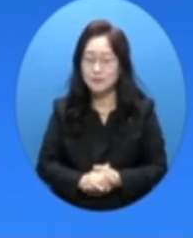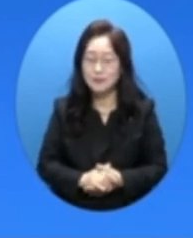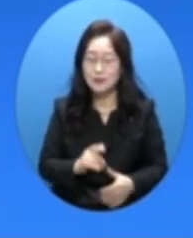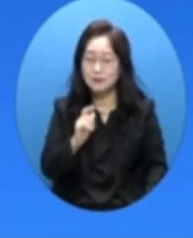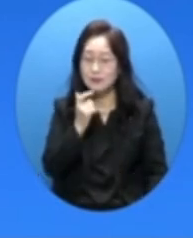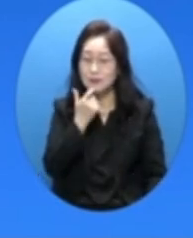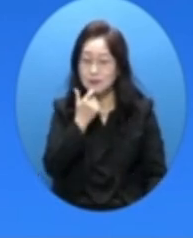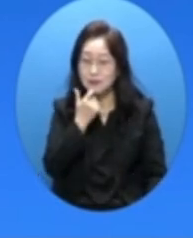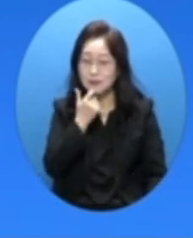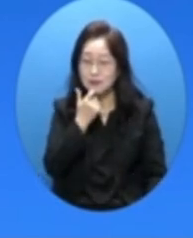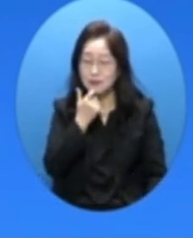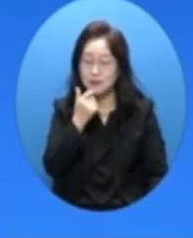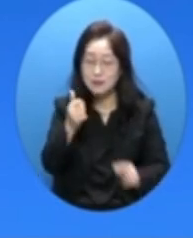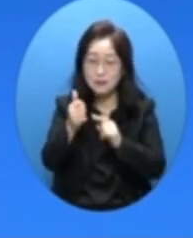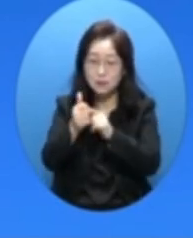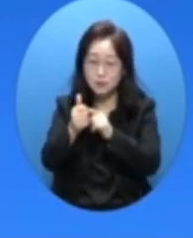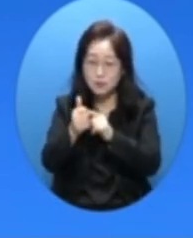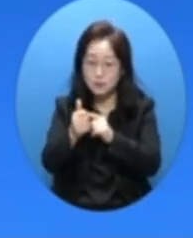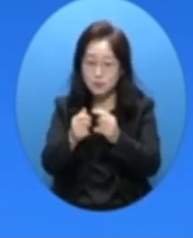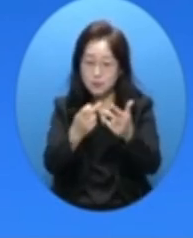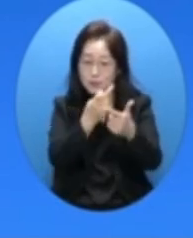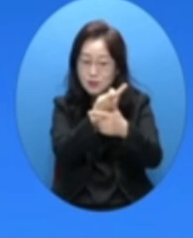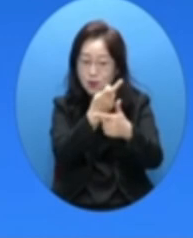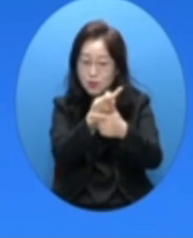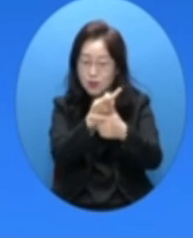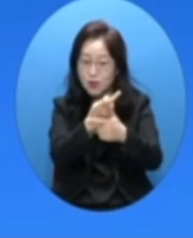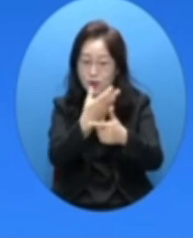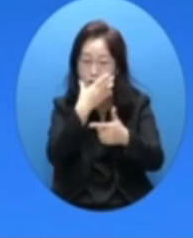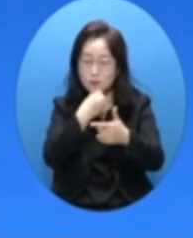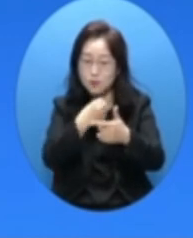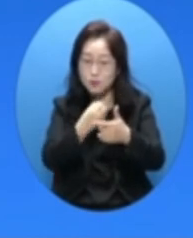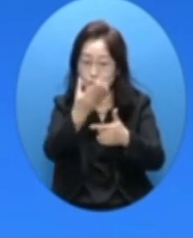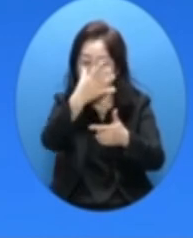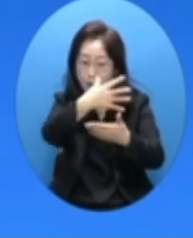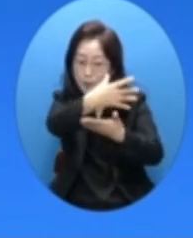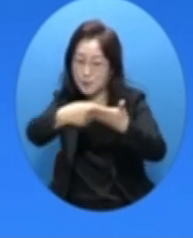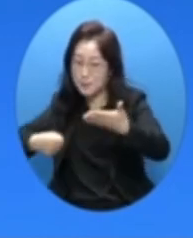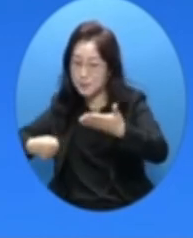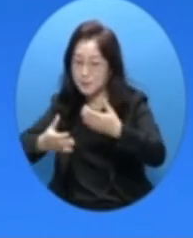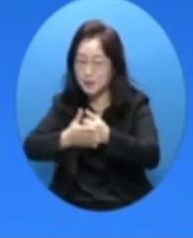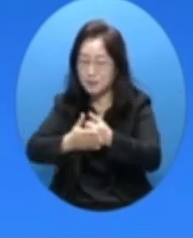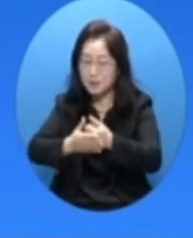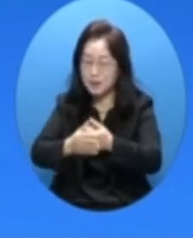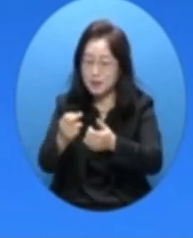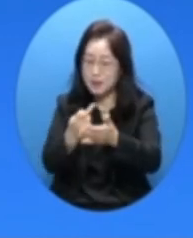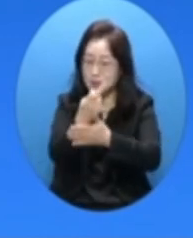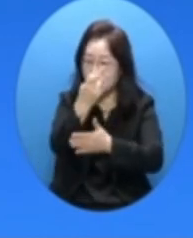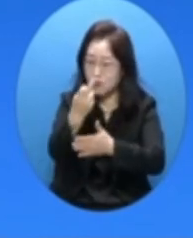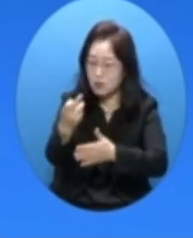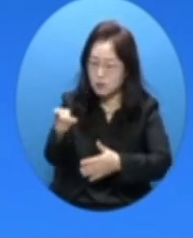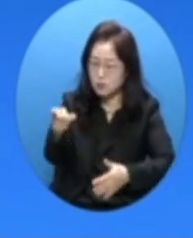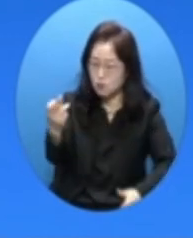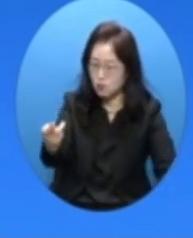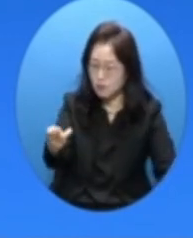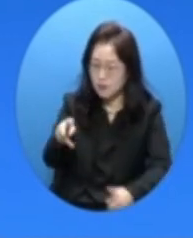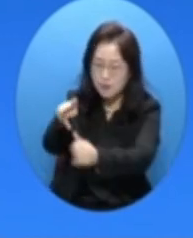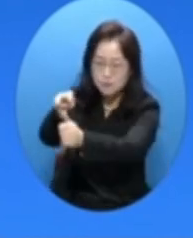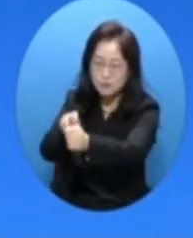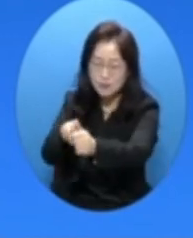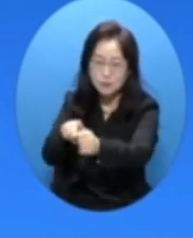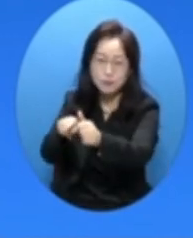야곱이 형 에서가 받을 축복을 가르치고 나니까 형이 그를 죽이도록 죽이고 싶도록 미워했습니다 그래서